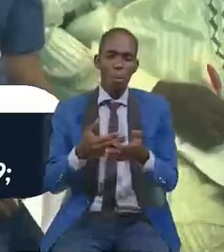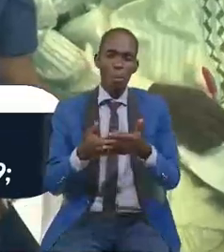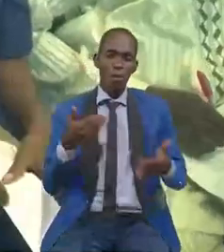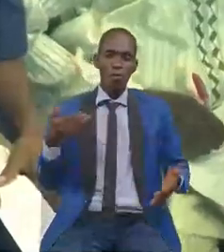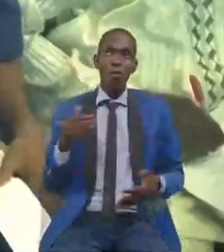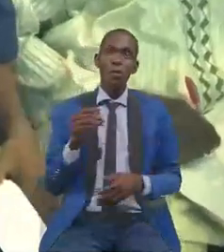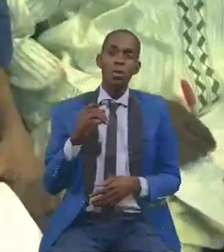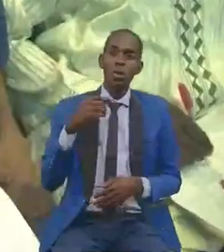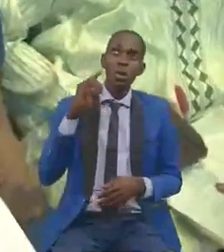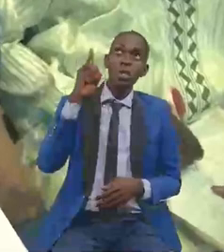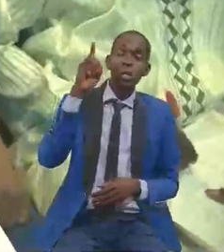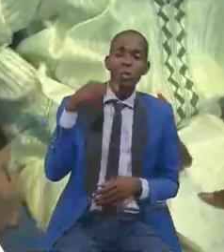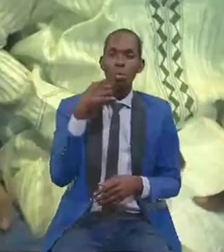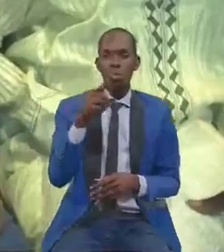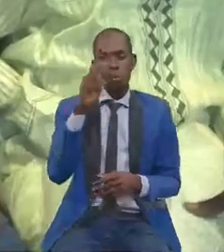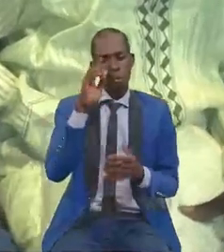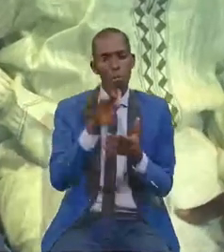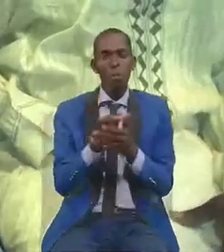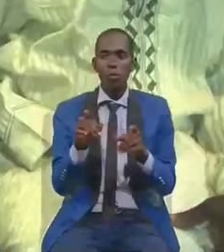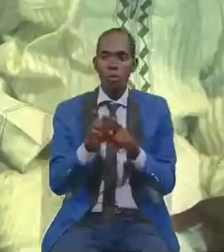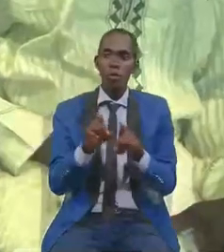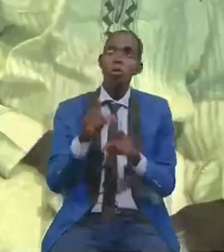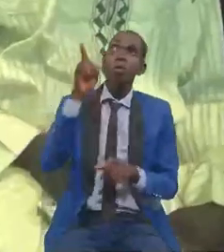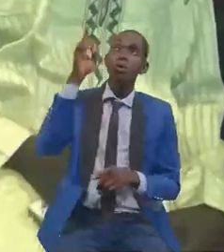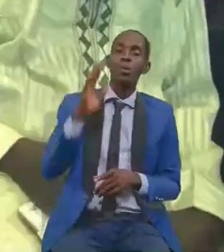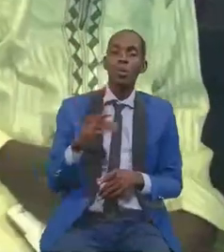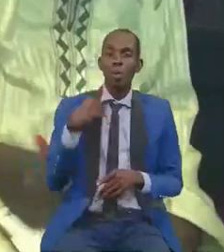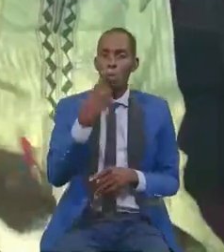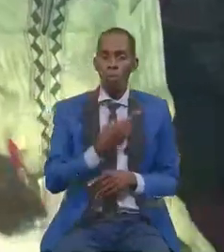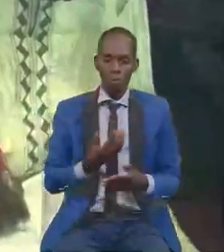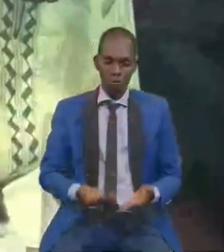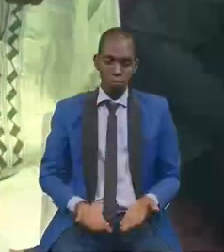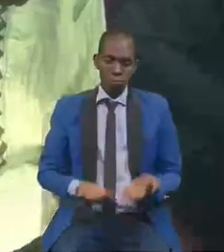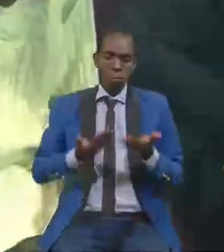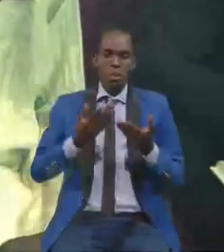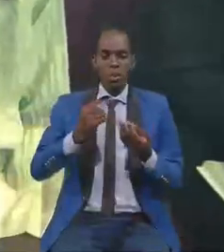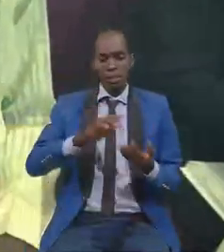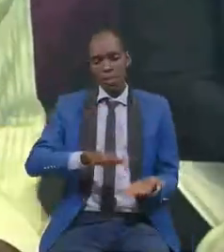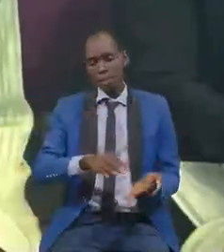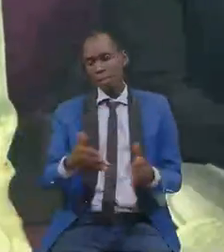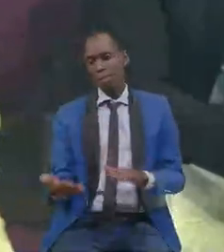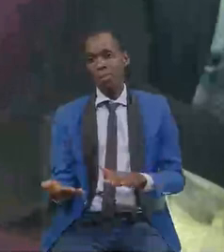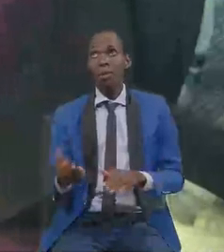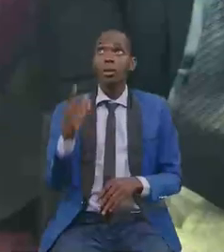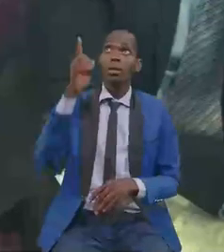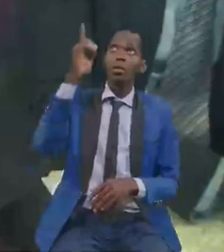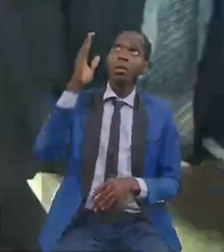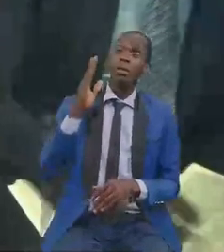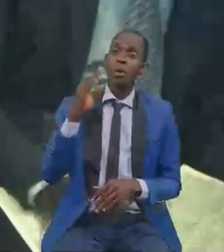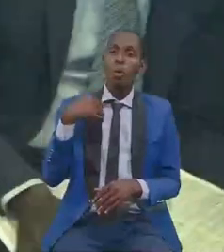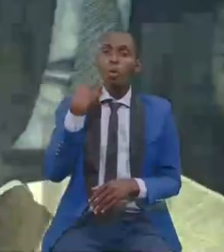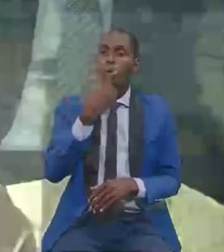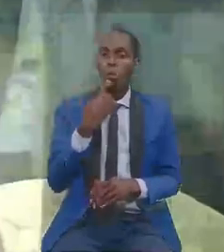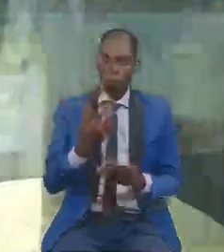auquel il a cru, Dieu qui donne la vie aux morts, Dieu qui